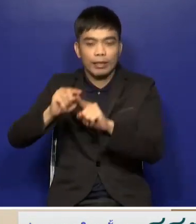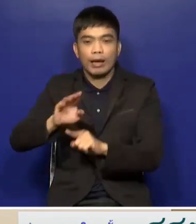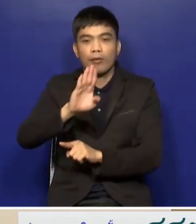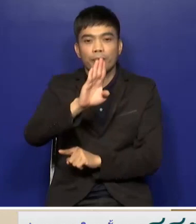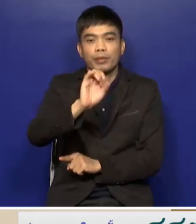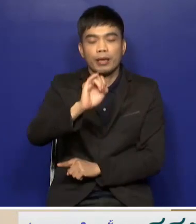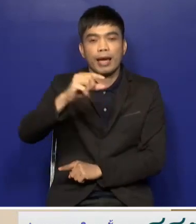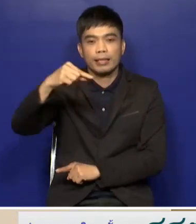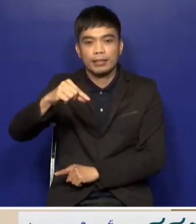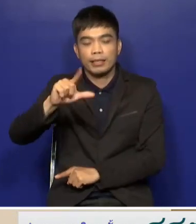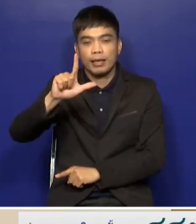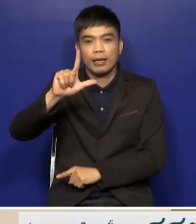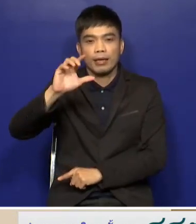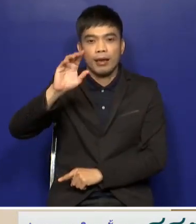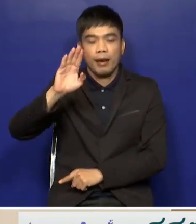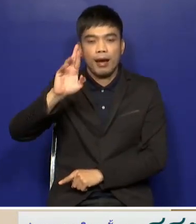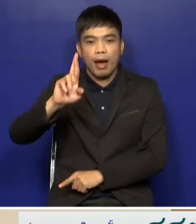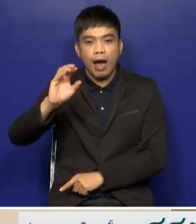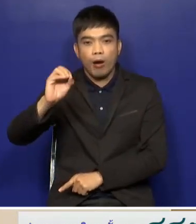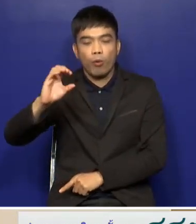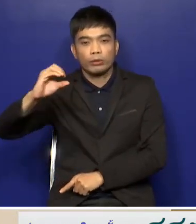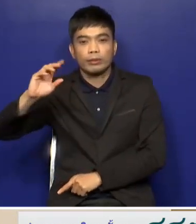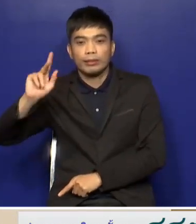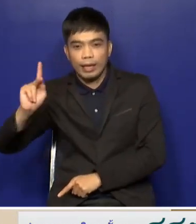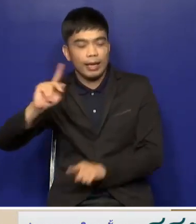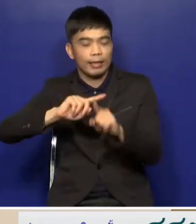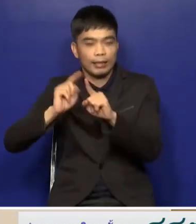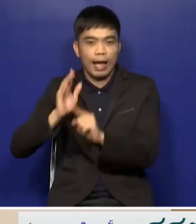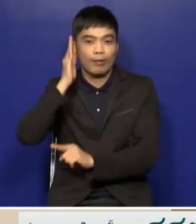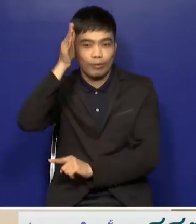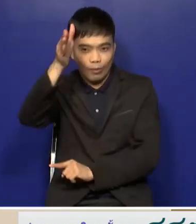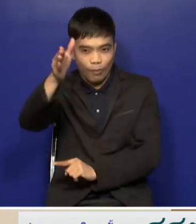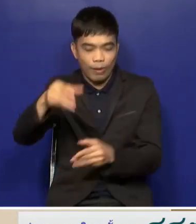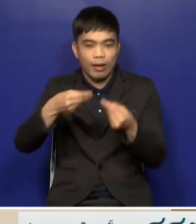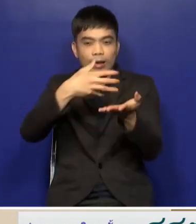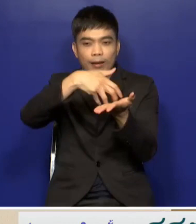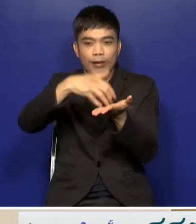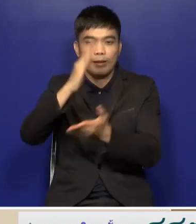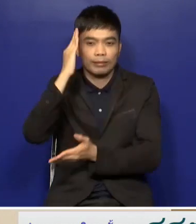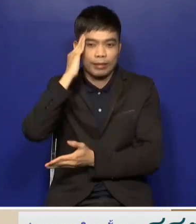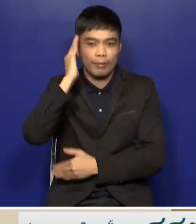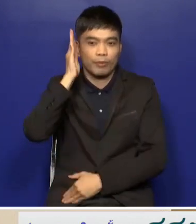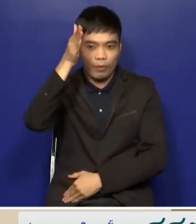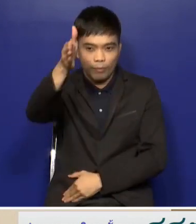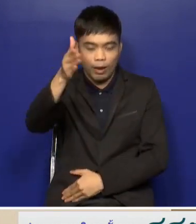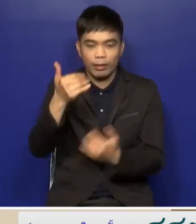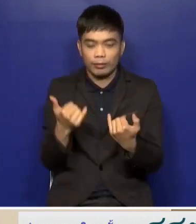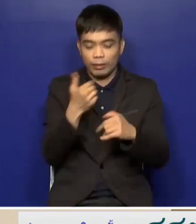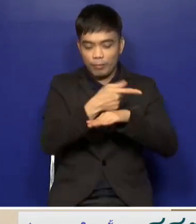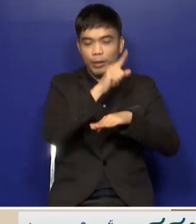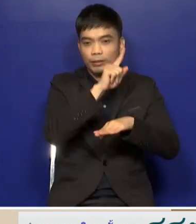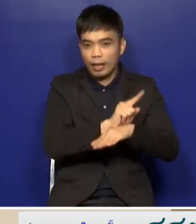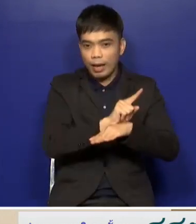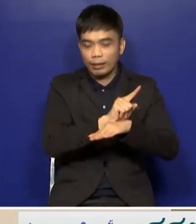จะนำรายงานท่านสมาชิกเพื่อทราบในโอกาสต่อไปนะครับสุดท้ายนี้กับผมก็พร้อมด้วยคณะกรรมการปฏิรูปประเทศและสำนักงาน